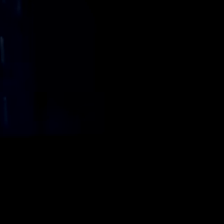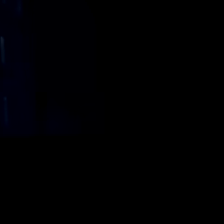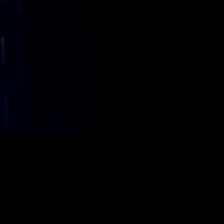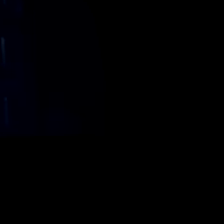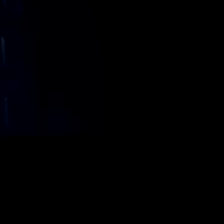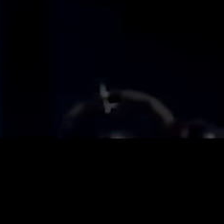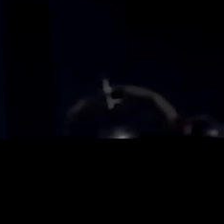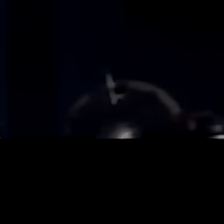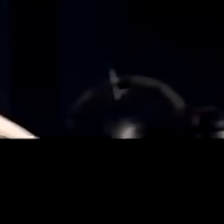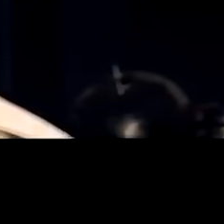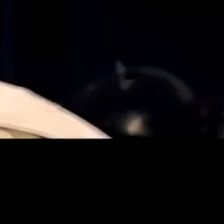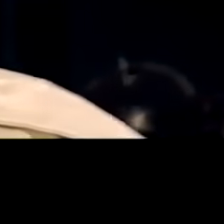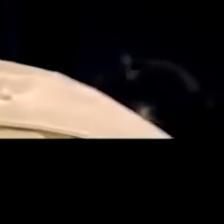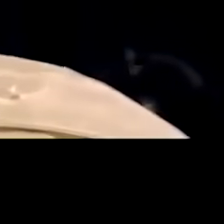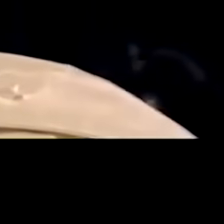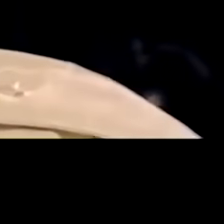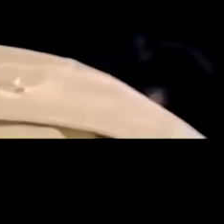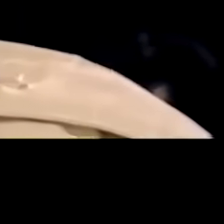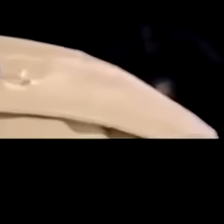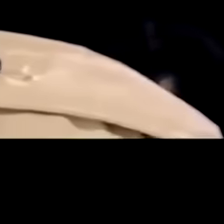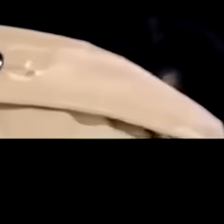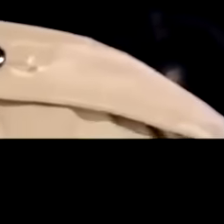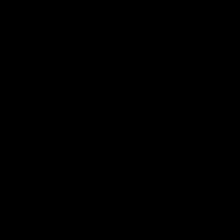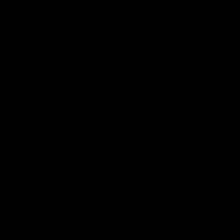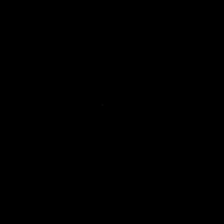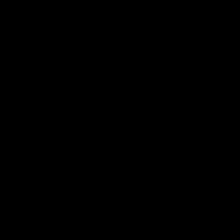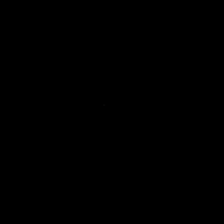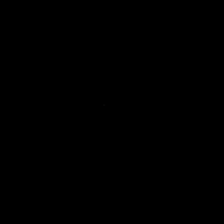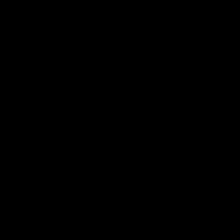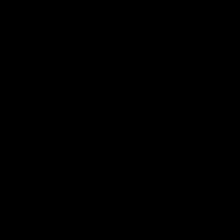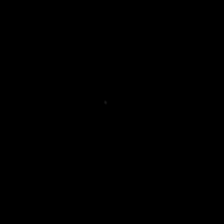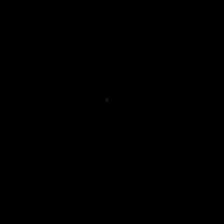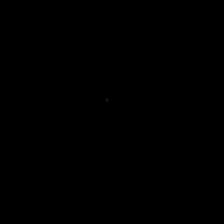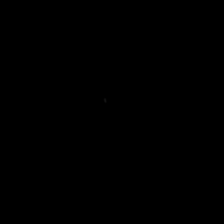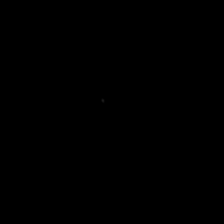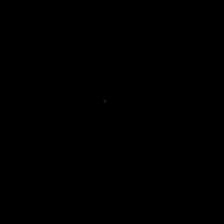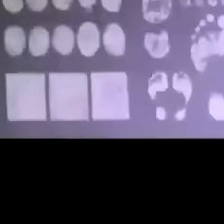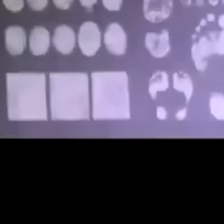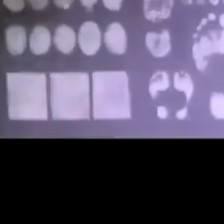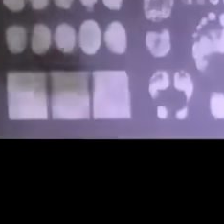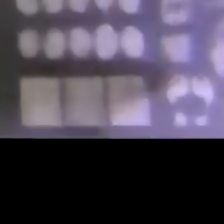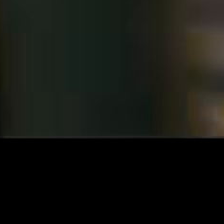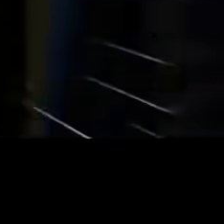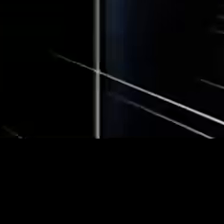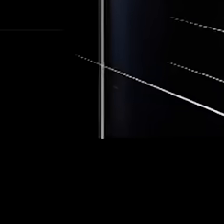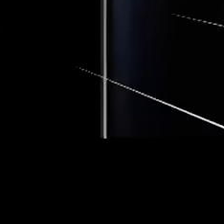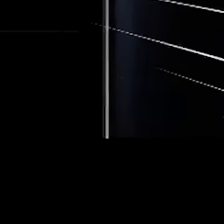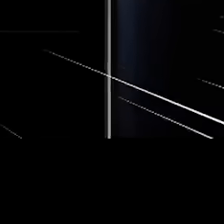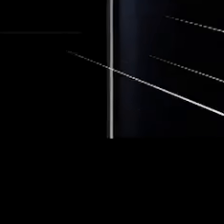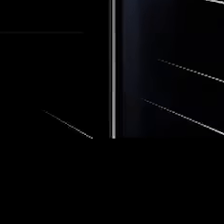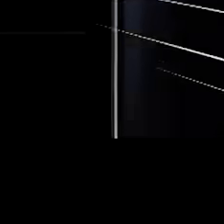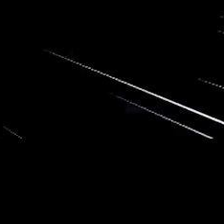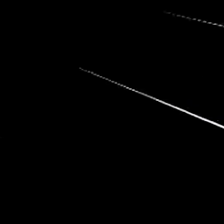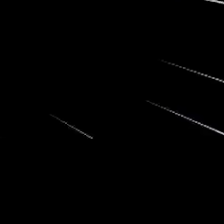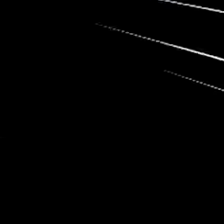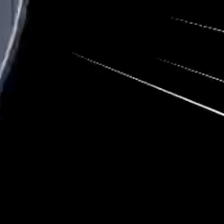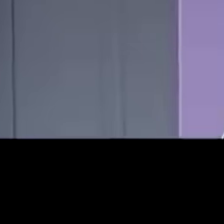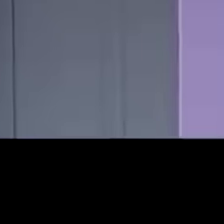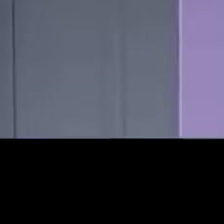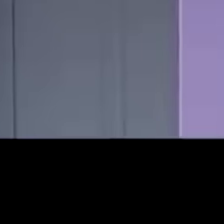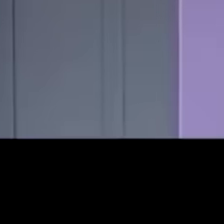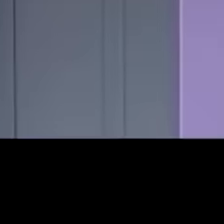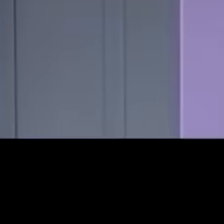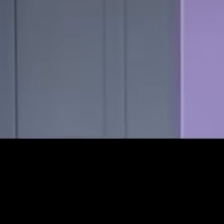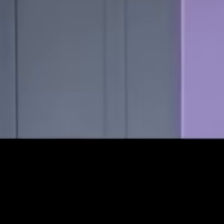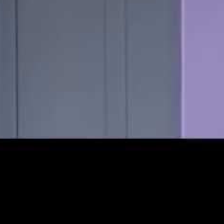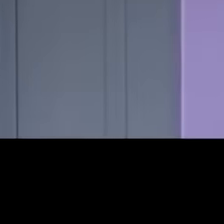하나입니다 고민 중개사가 왔습니다 와우 가족 여러분의 고민 제가 공짜로 중계해 드립니다